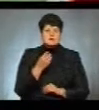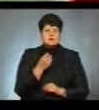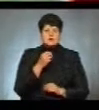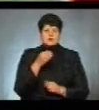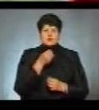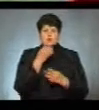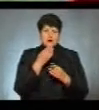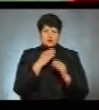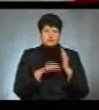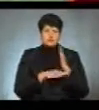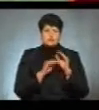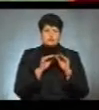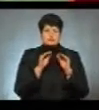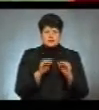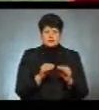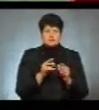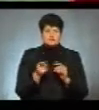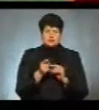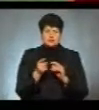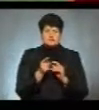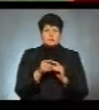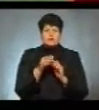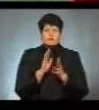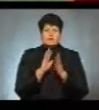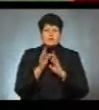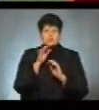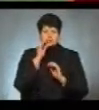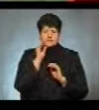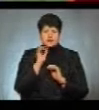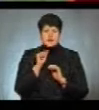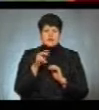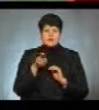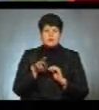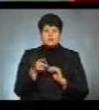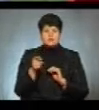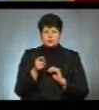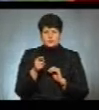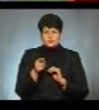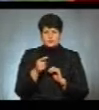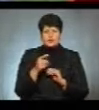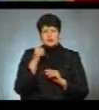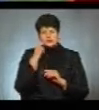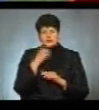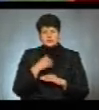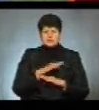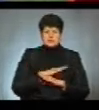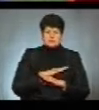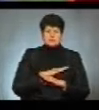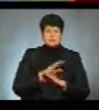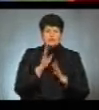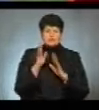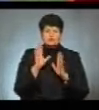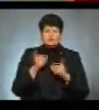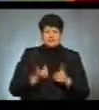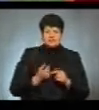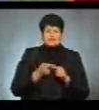в Тернополі у парку Шевченка на Алеї Героїв. Думаю, що наші загиблі воїни будуть жити в цій алеї,